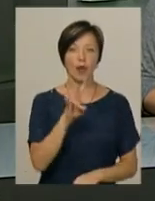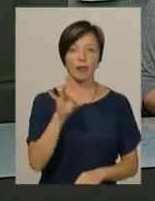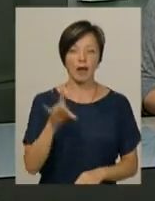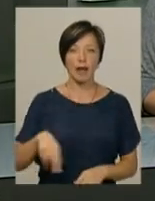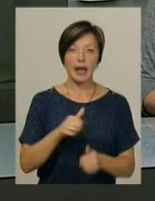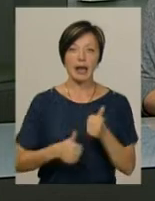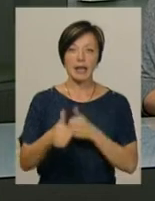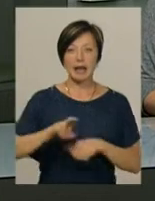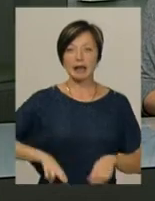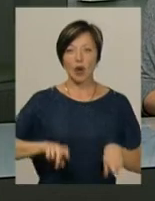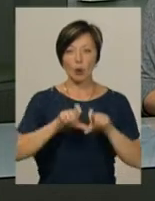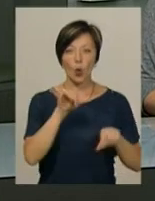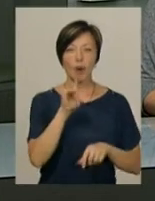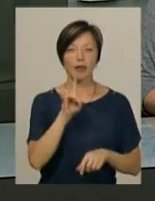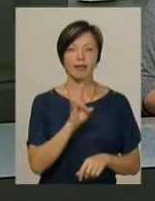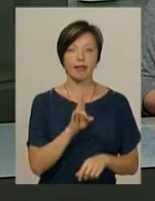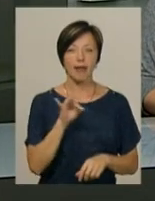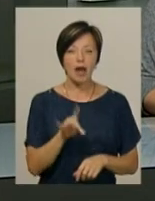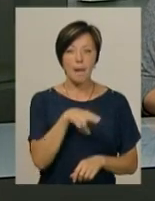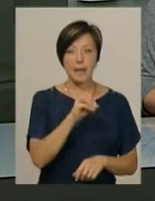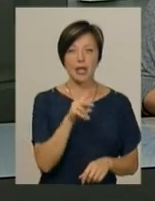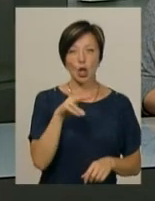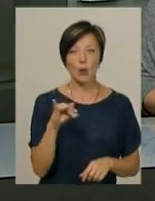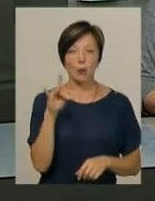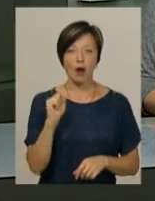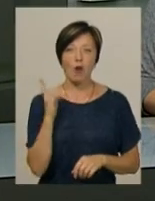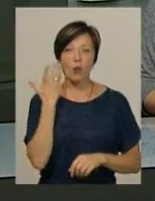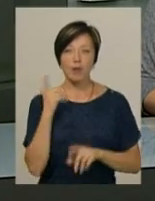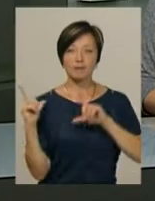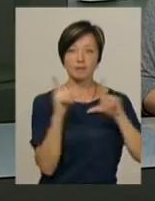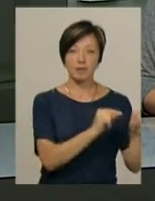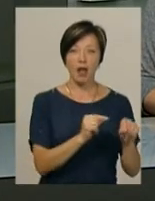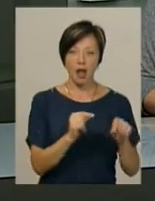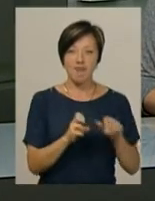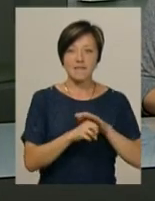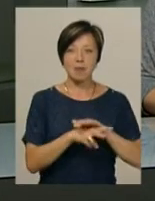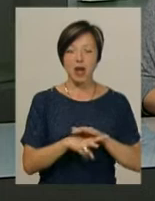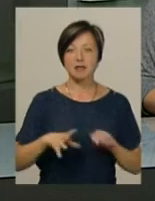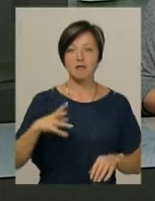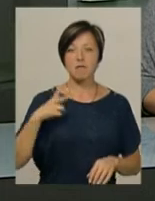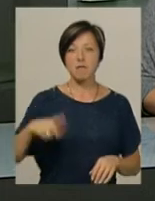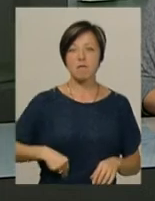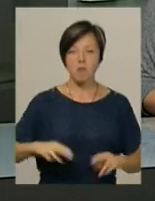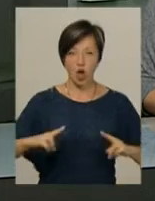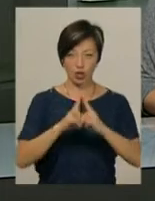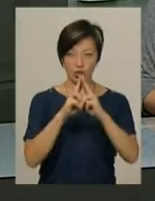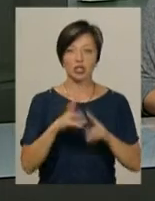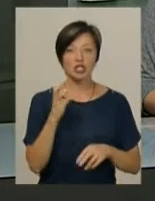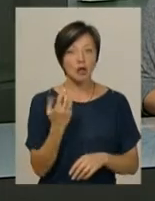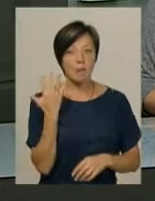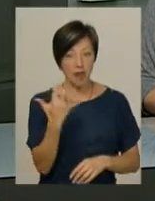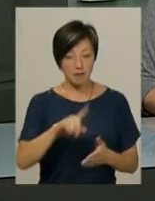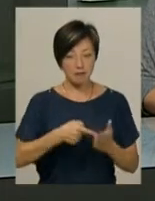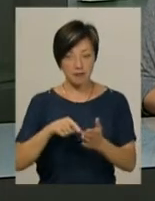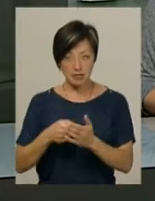лідера директорії УНР Симона Петлюри, коли він перебував в еміграції у Парижі. Після Хмельницького стрічку презентують ще у 5 містах